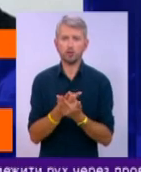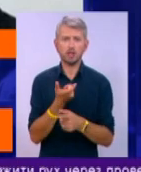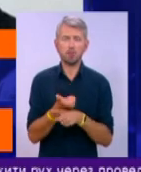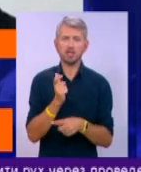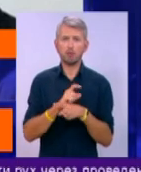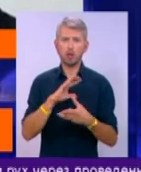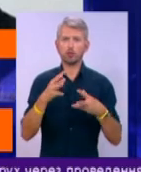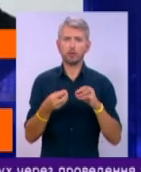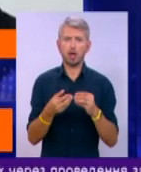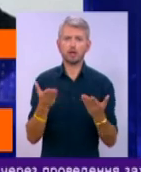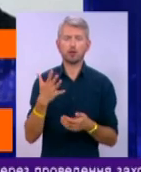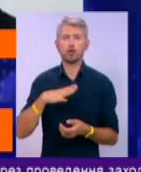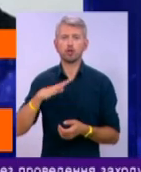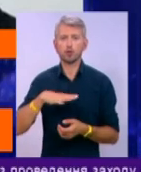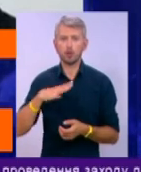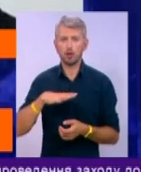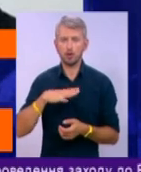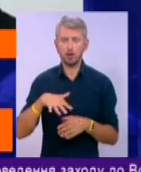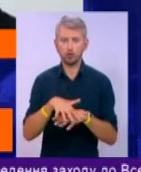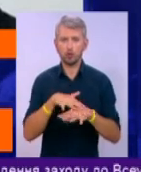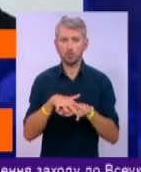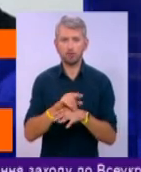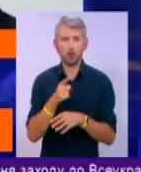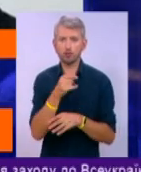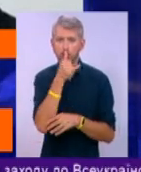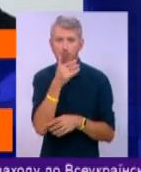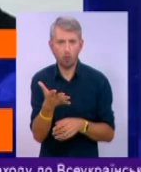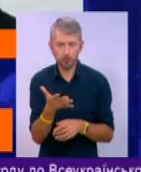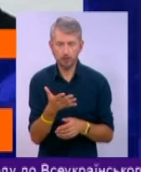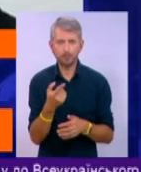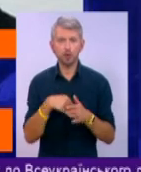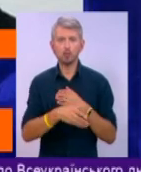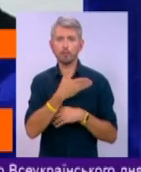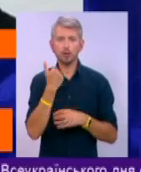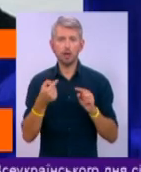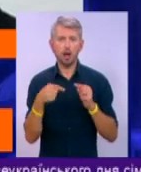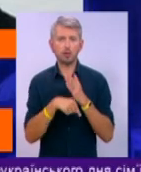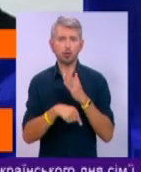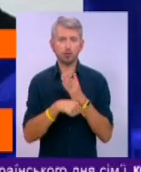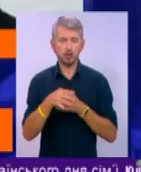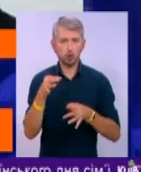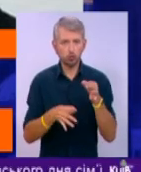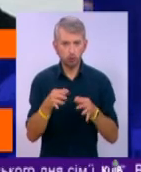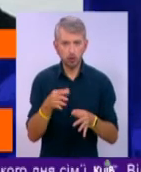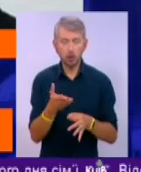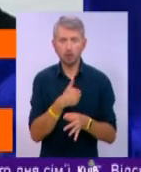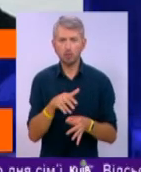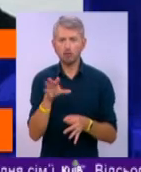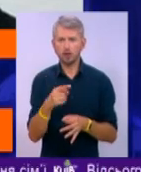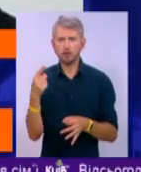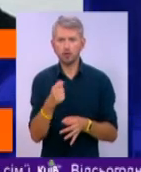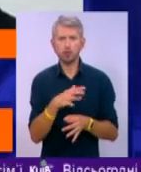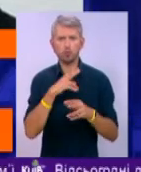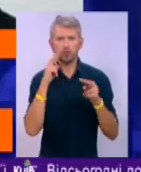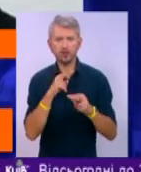максимальний результат, який очікує суспільство. А чому не може? Тому що відсутній антикорупційний суд. І ми цілий тиждень були